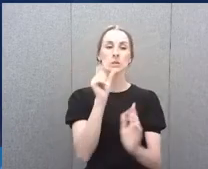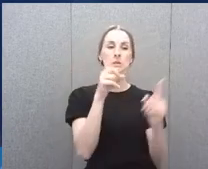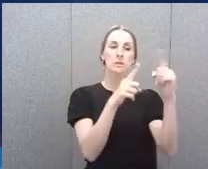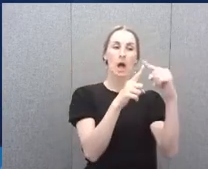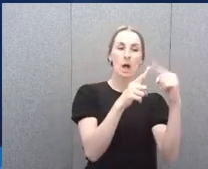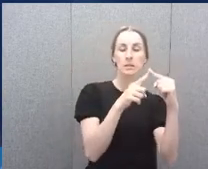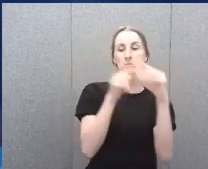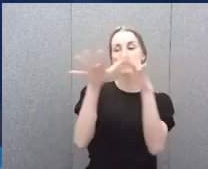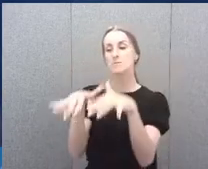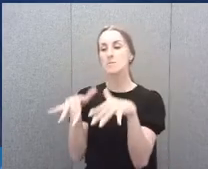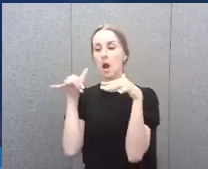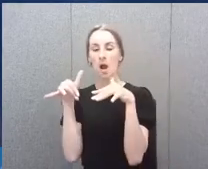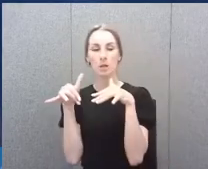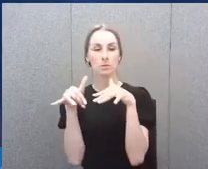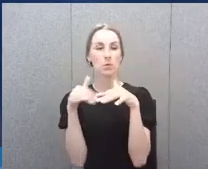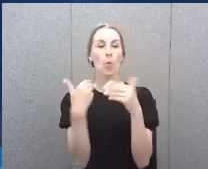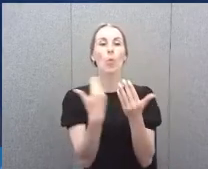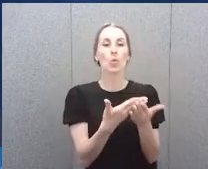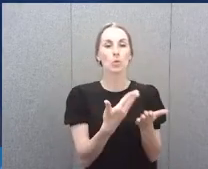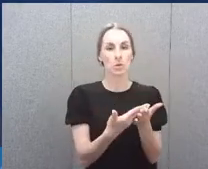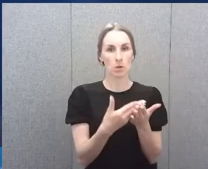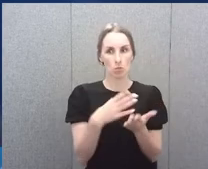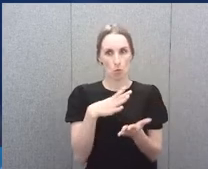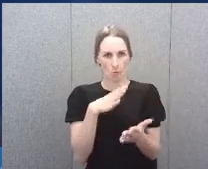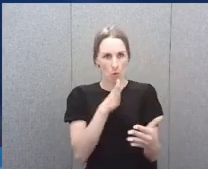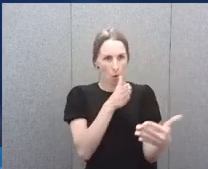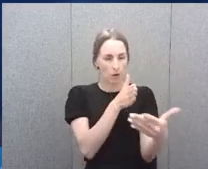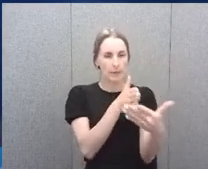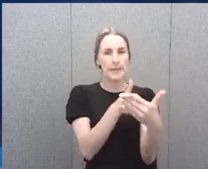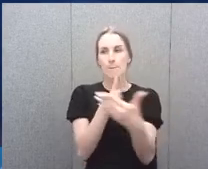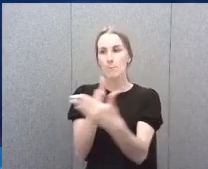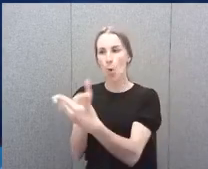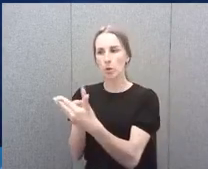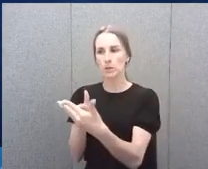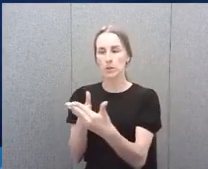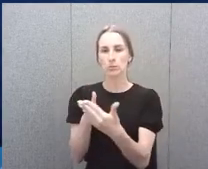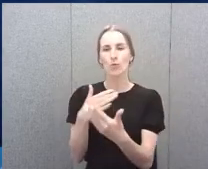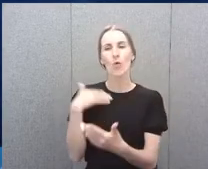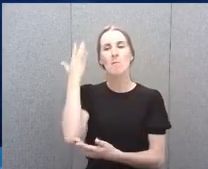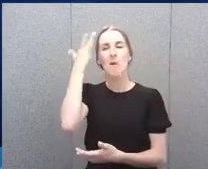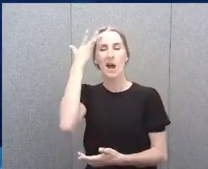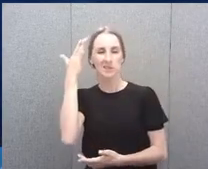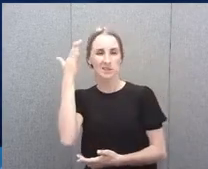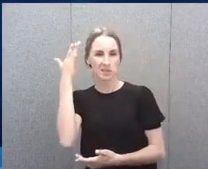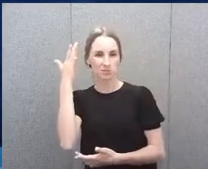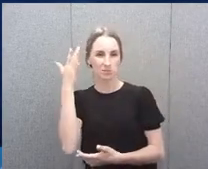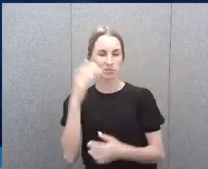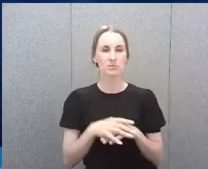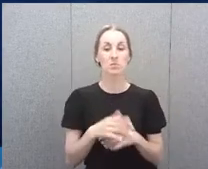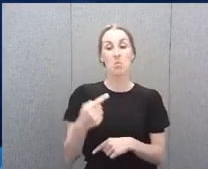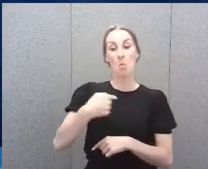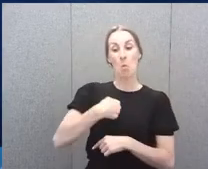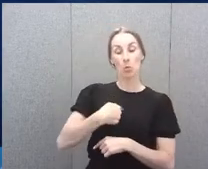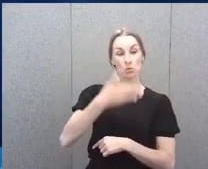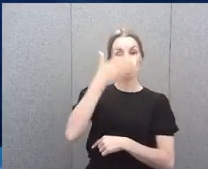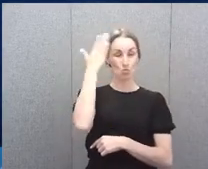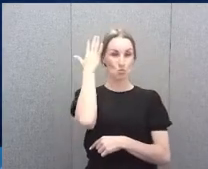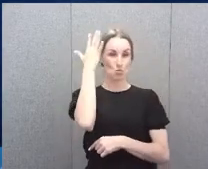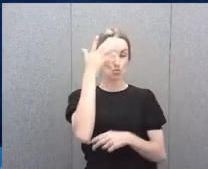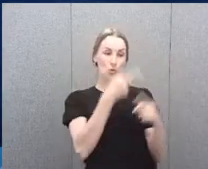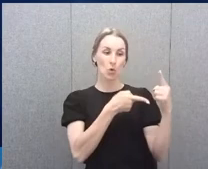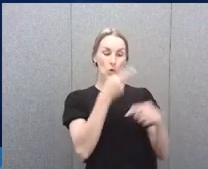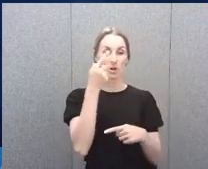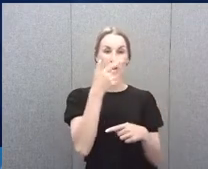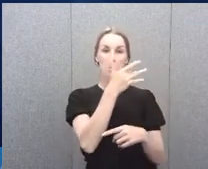в местные советы и вообще в парламент только потому, что были квоты установлены, потому что там такой менталитет. Но у нас, в